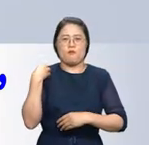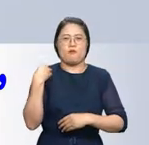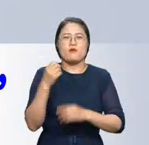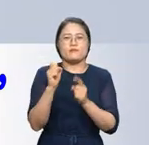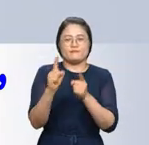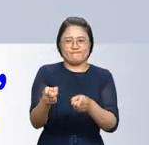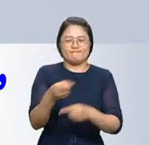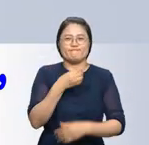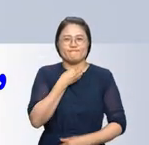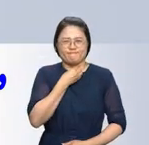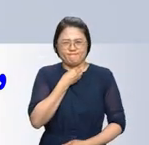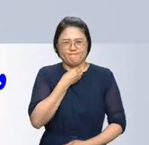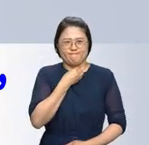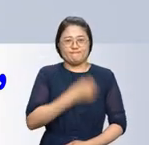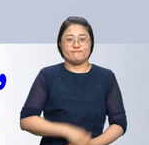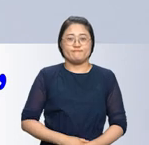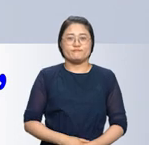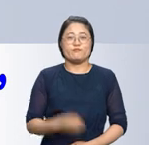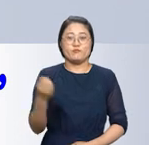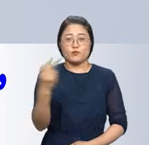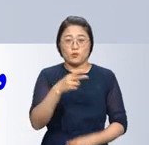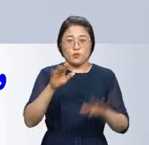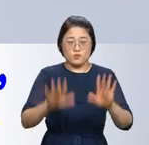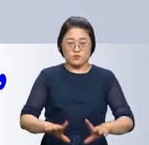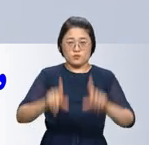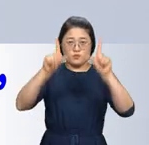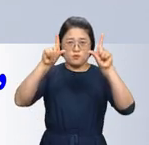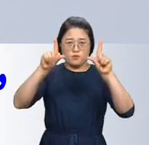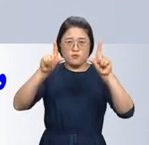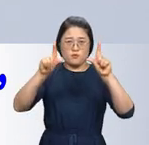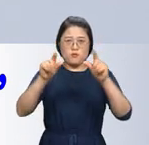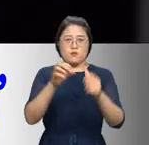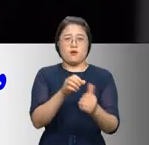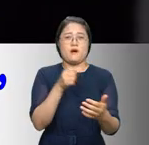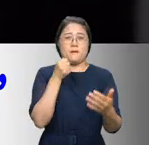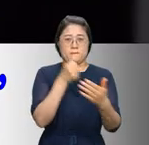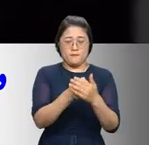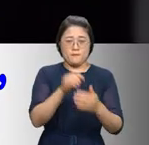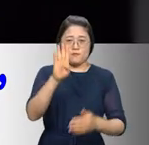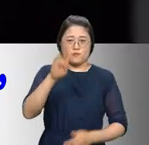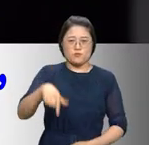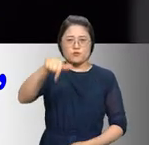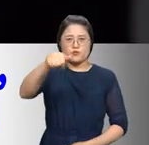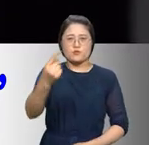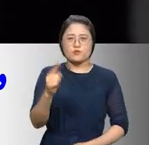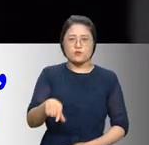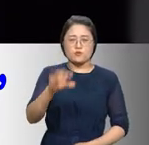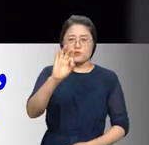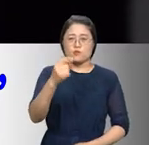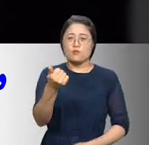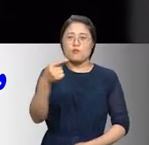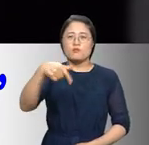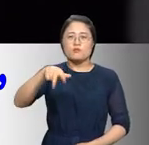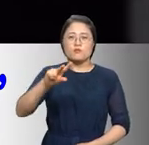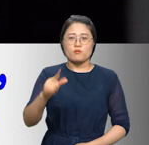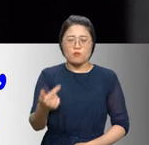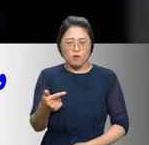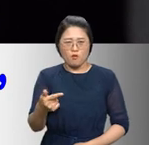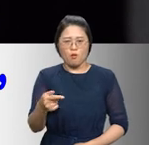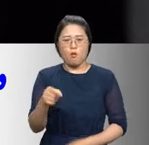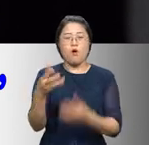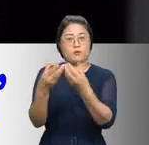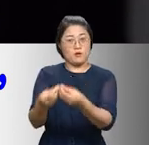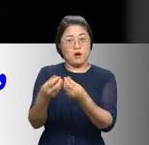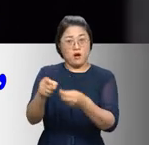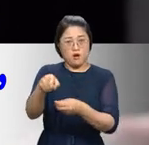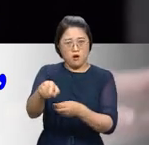되길 바란다고 말했는데요. 더불어 올해 시범동으로 선정된 부곡 오전 캠퍼스의 사례가 의왕시의 표준